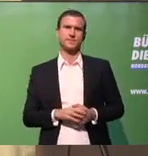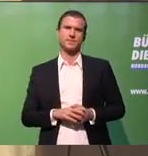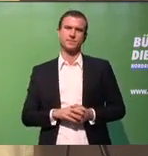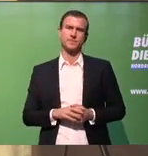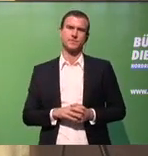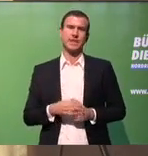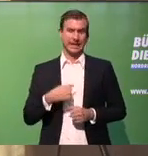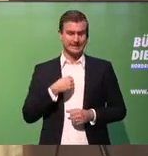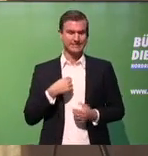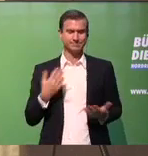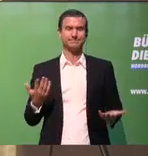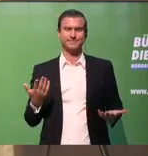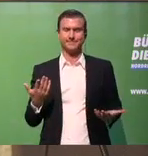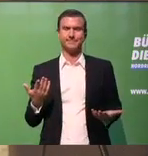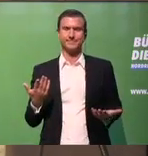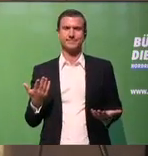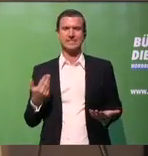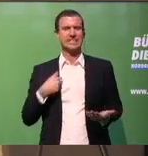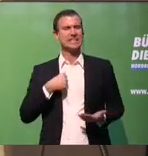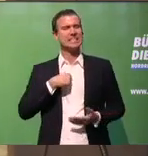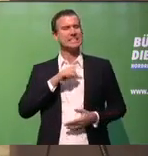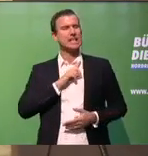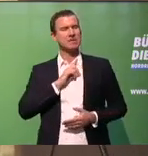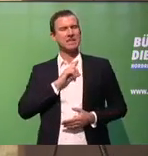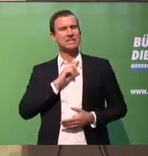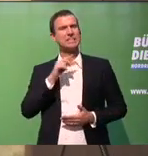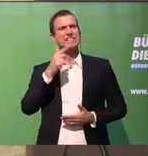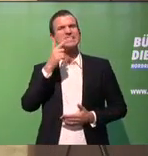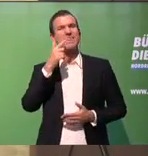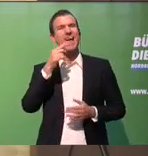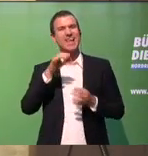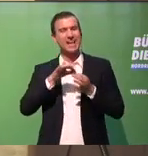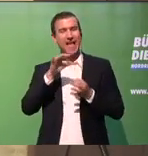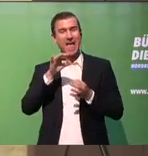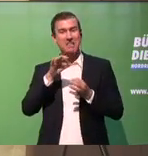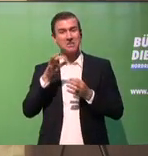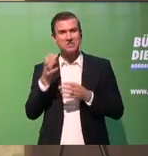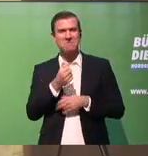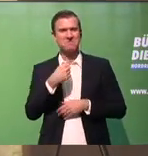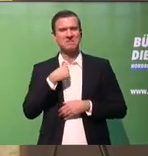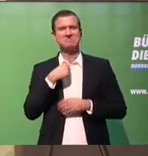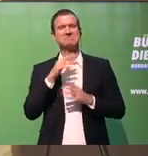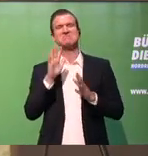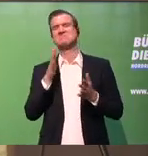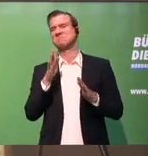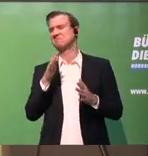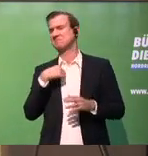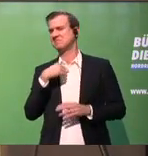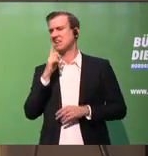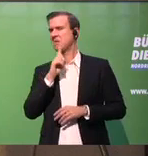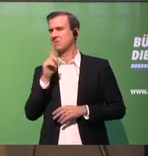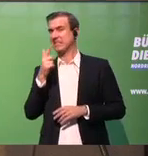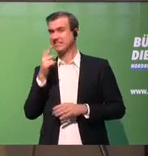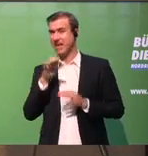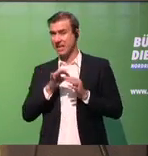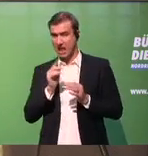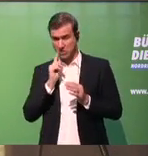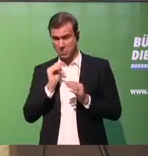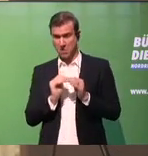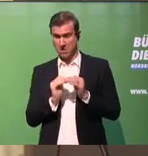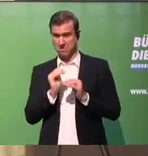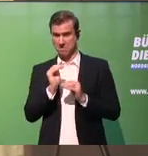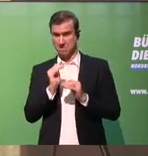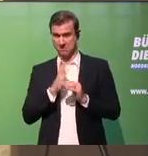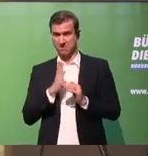bin auch sehr pessimistisch, dass wir dieses 2-Grad-Ziel überhaupt erreichen, überhaupt halten können, nicht mehr als 2 Grad.